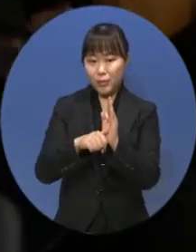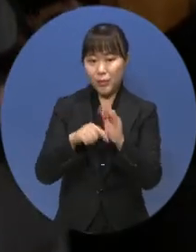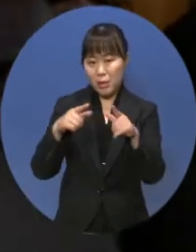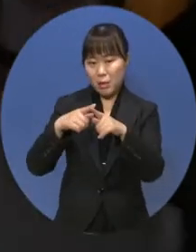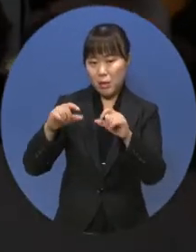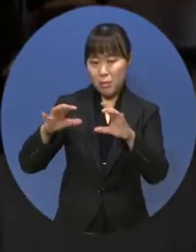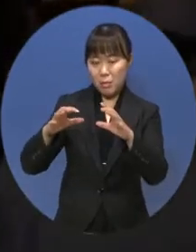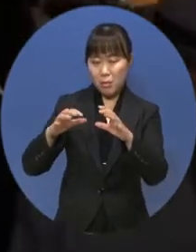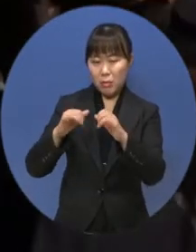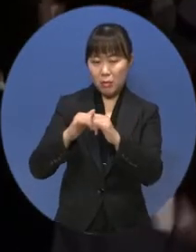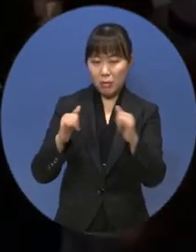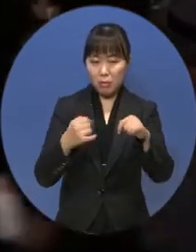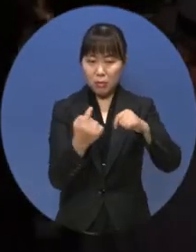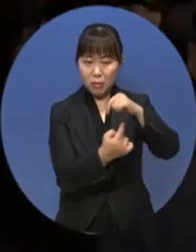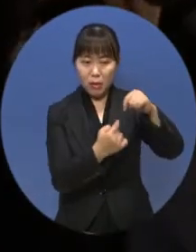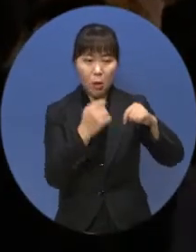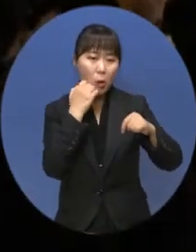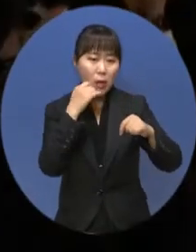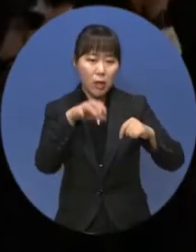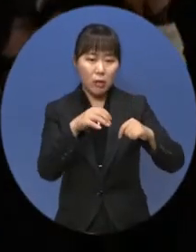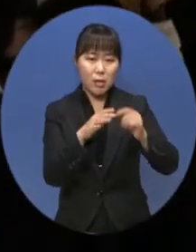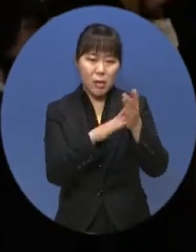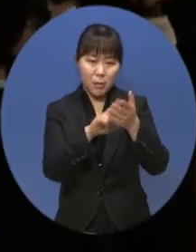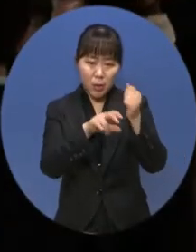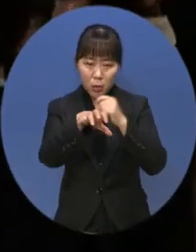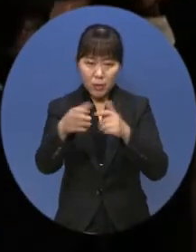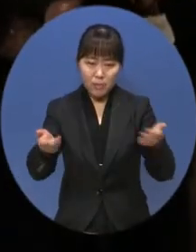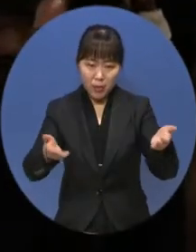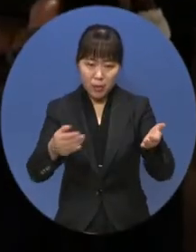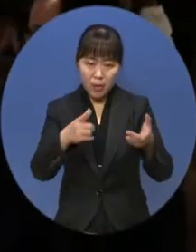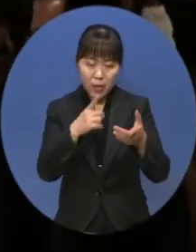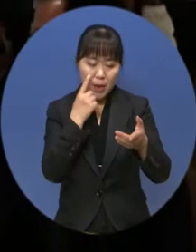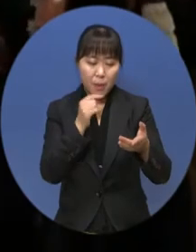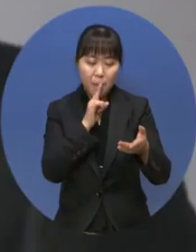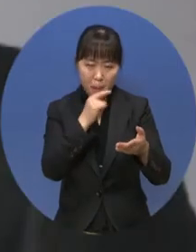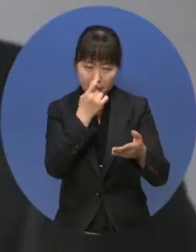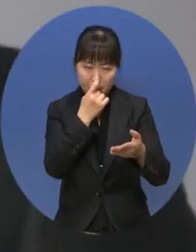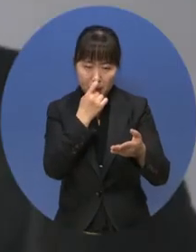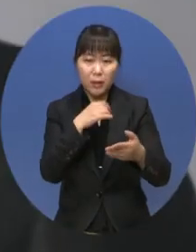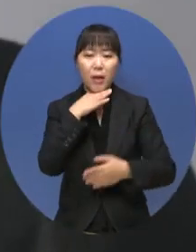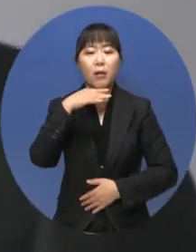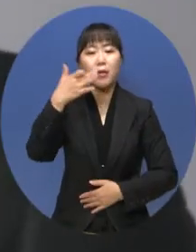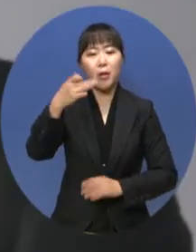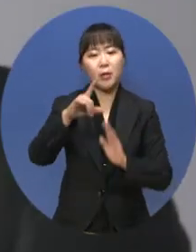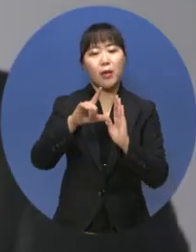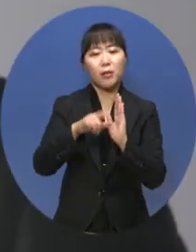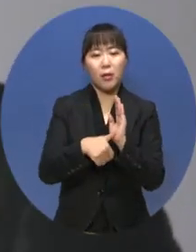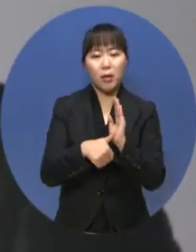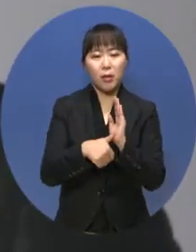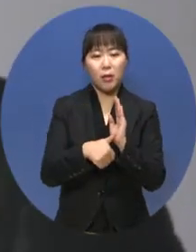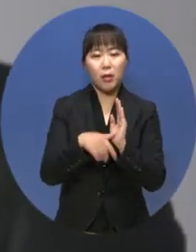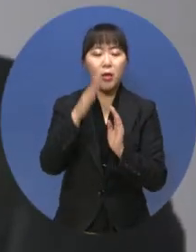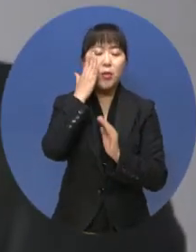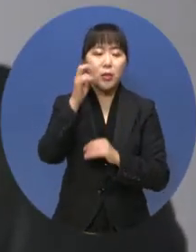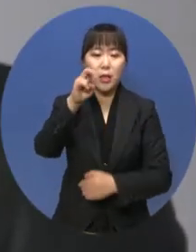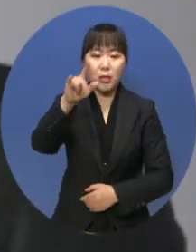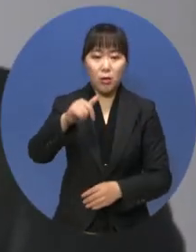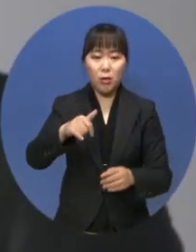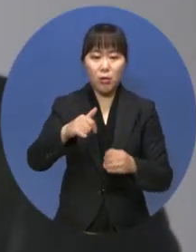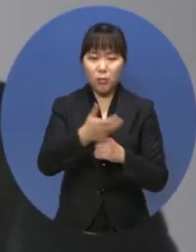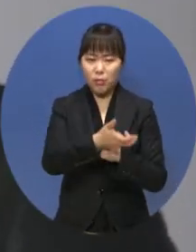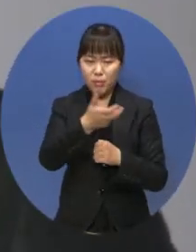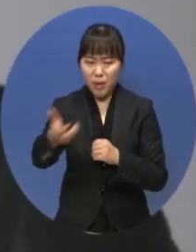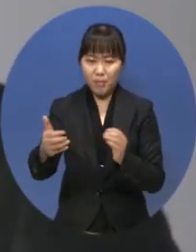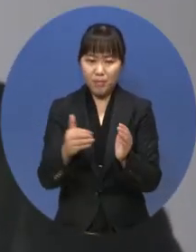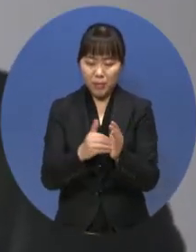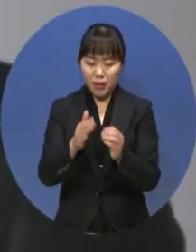일본인이 경영하는 과자점과 약국 등에서 일하며 일본어를 배워 19살 때는 용산역 옆으로 자리를